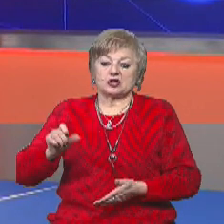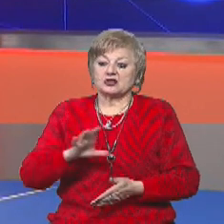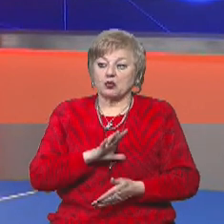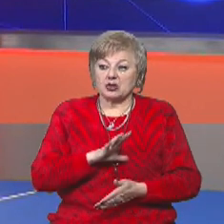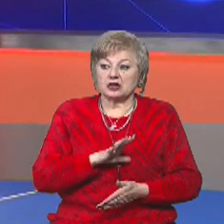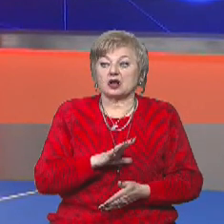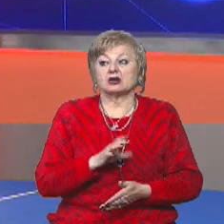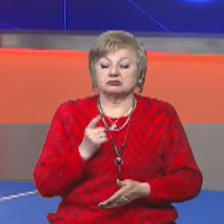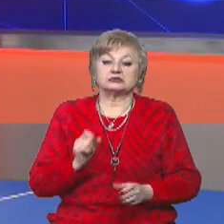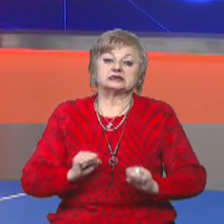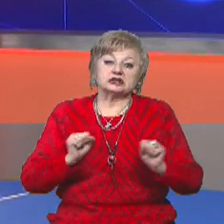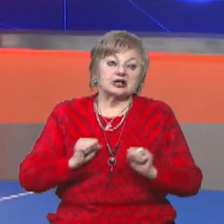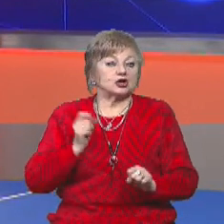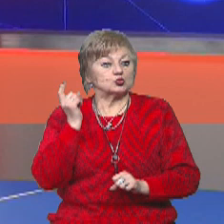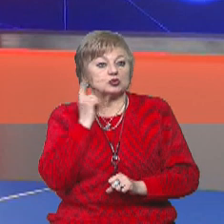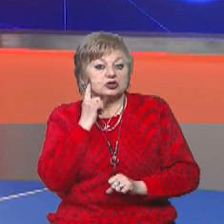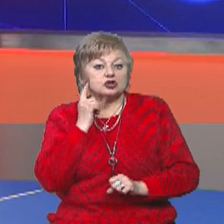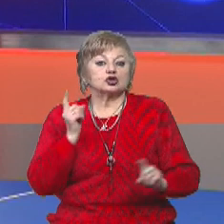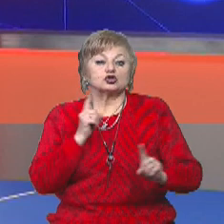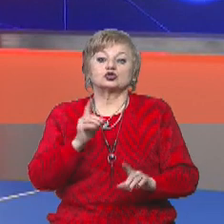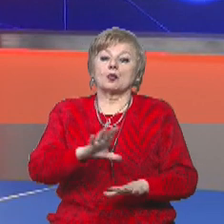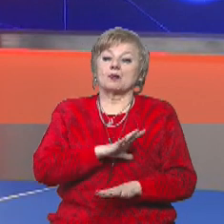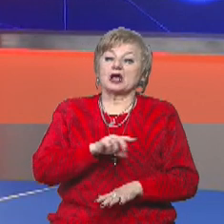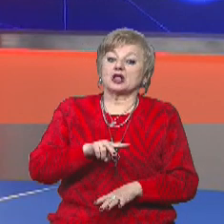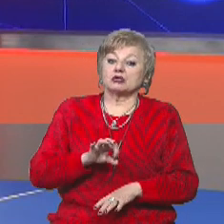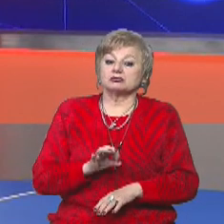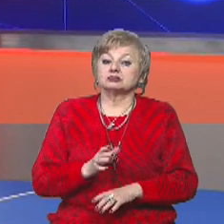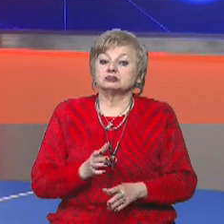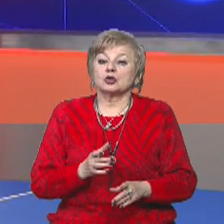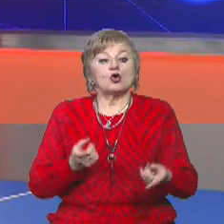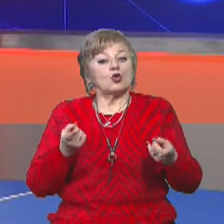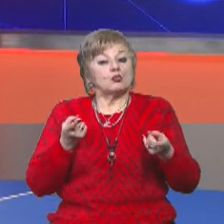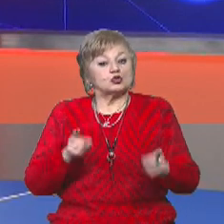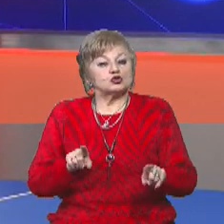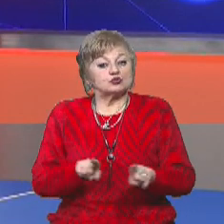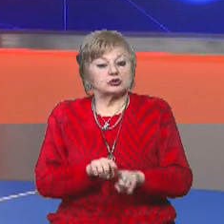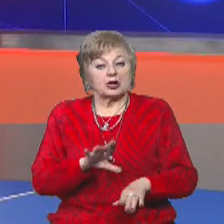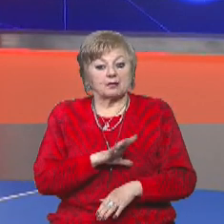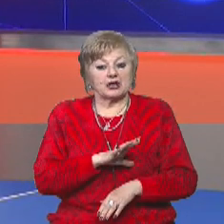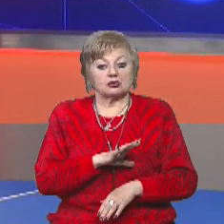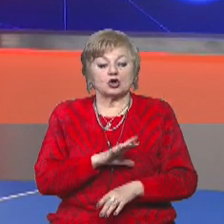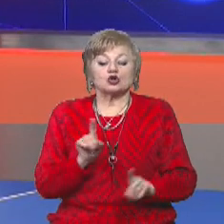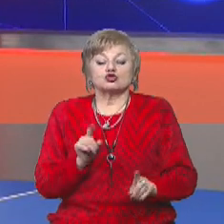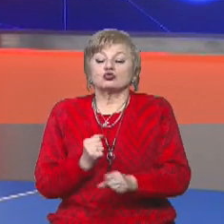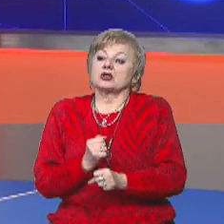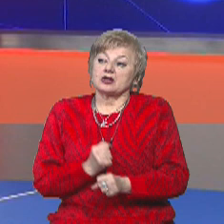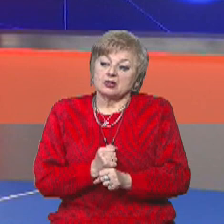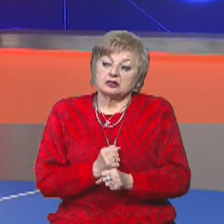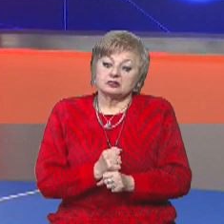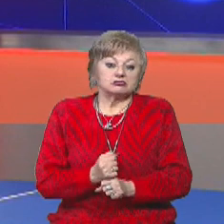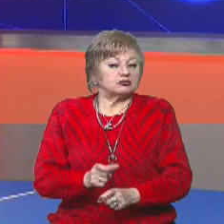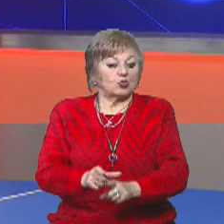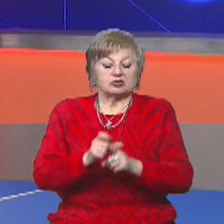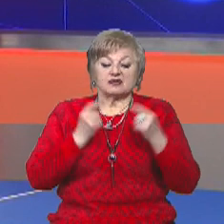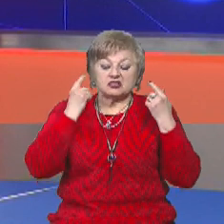і намагалися почути, що відбулось, чому так було і що з цим робити. Відповіді